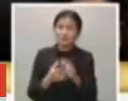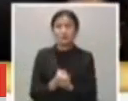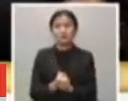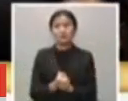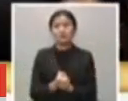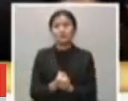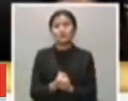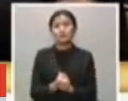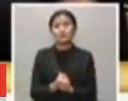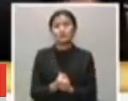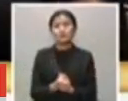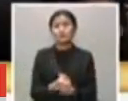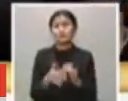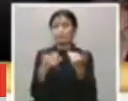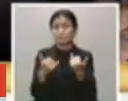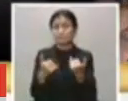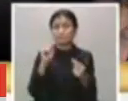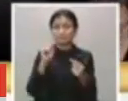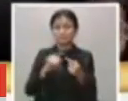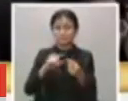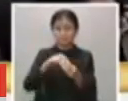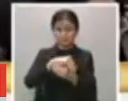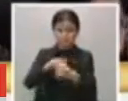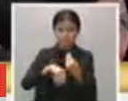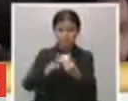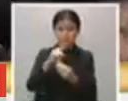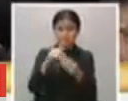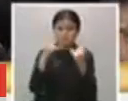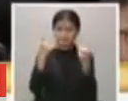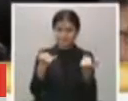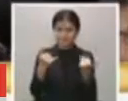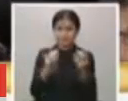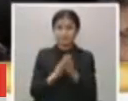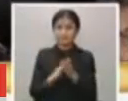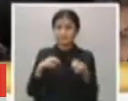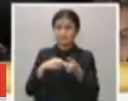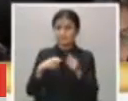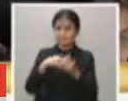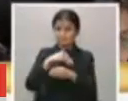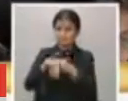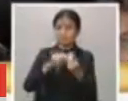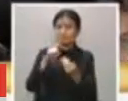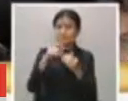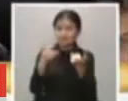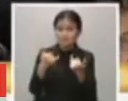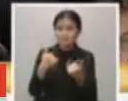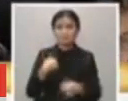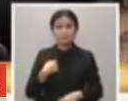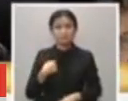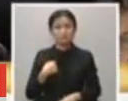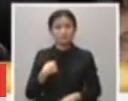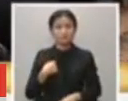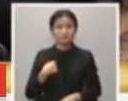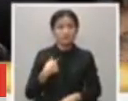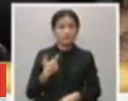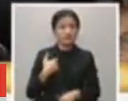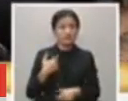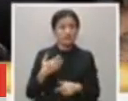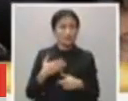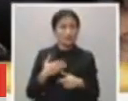ามต่อมาคือเศรษฐกิจตกต่ำครั้งนี้เนี่ยชั่วคราวหรือว่าถาวรหรือลากยาว